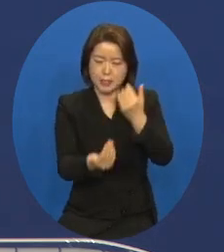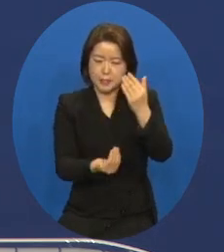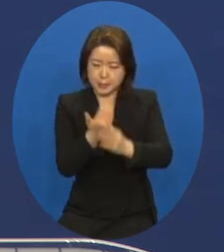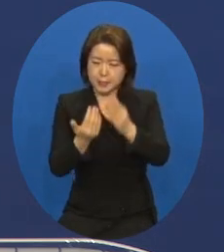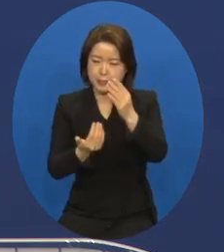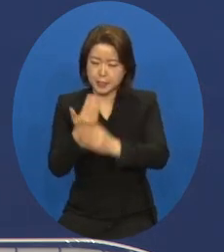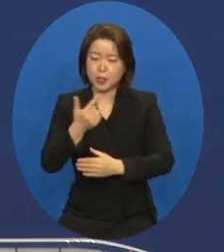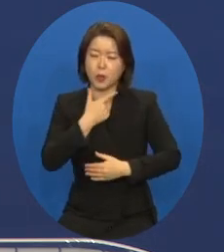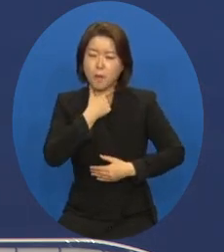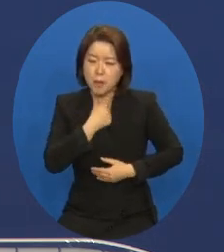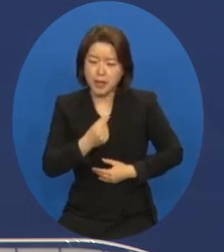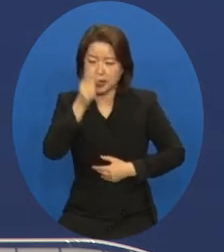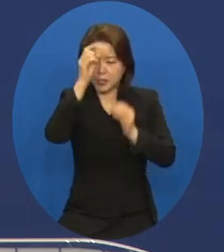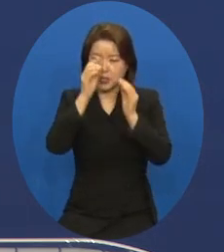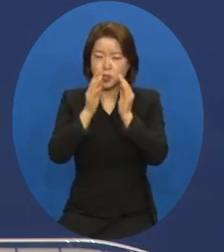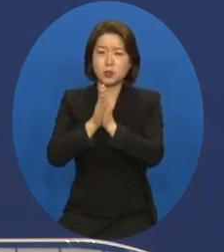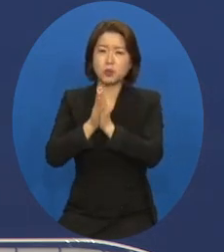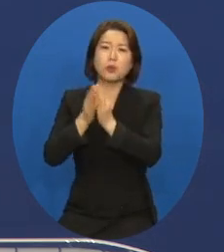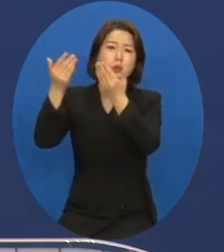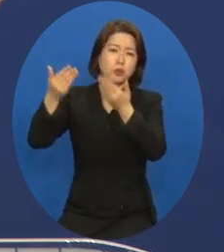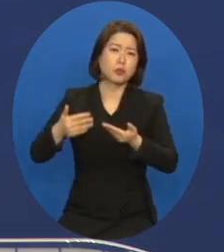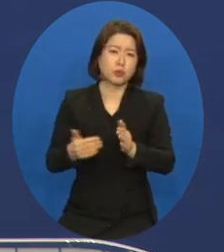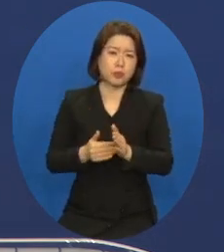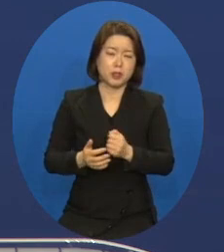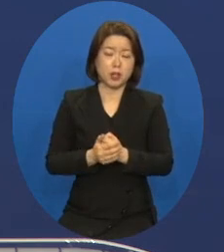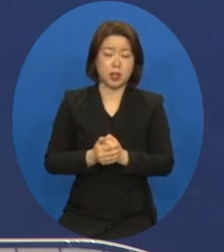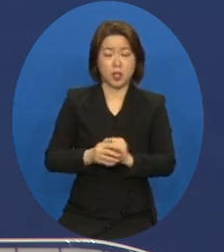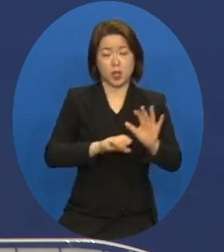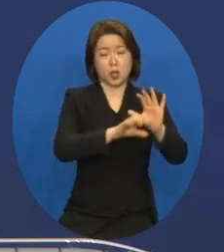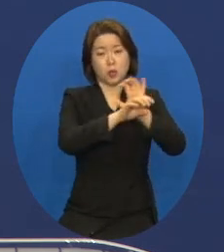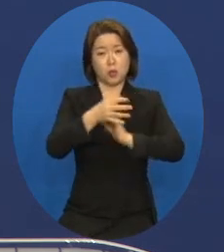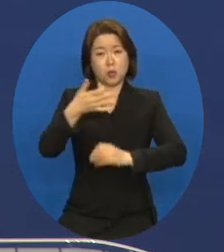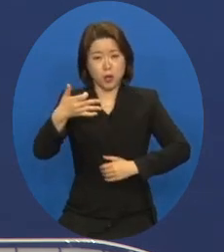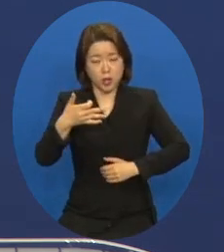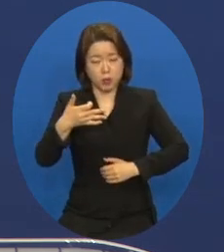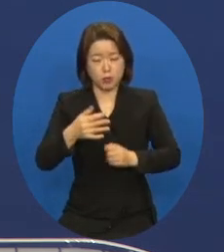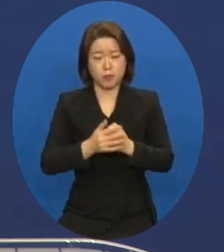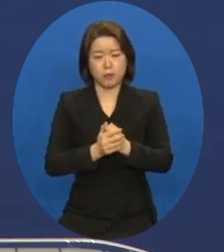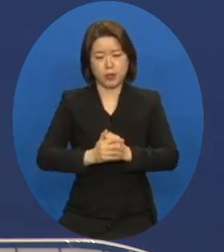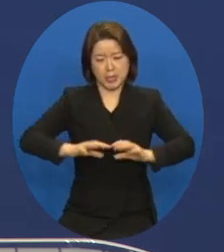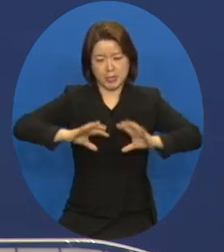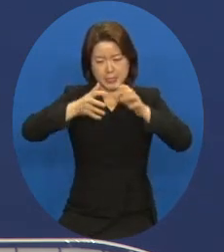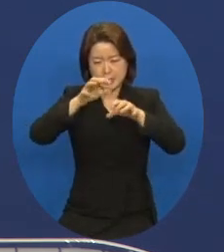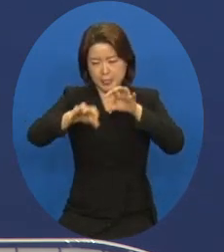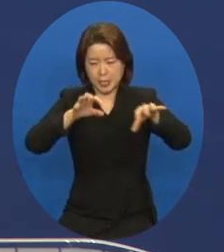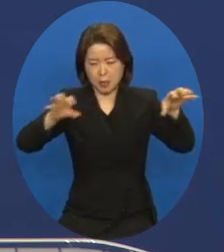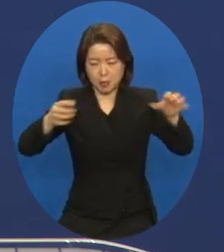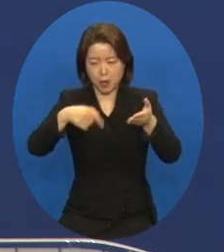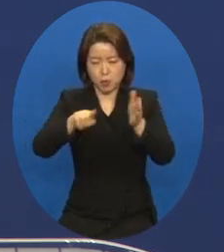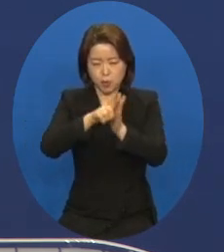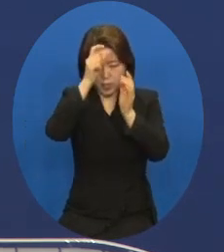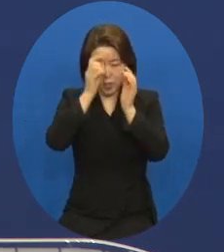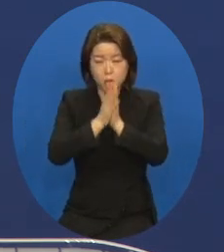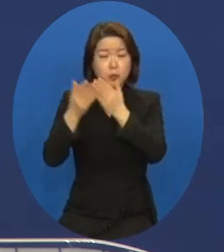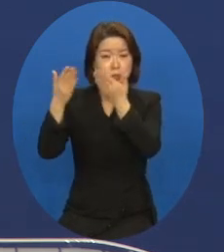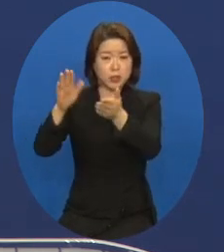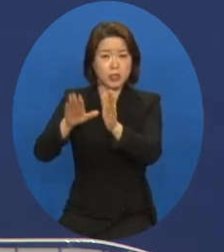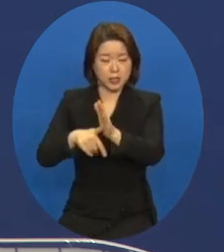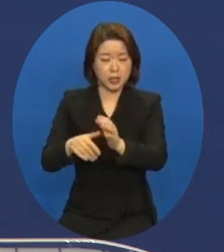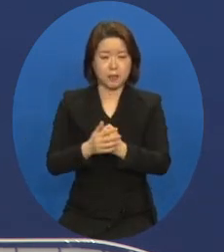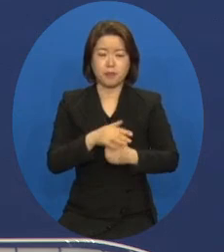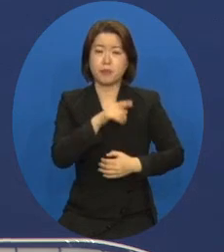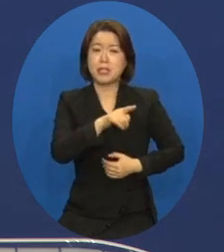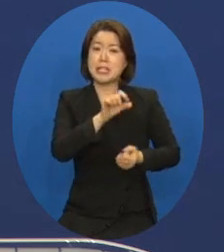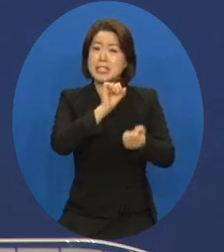주십니다 코라 1구를 위해서 전 세계 열방 을 위해 색 기도할 때 하나님이 코로나 1구 때문에